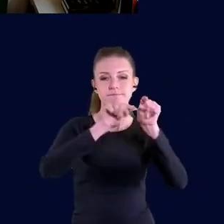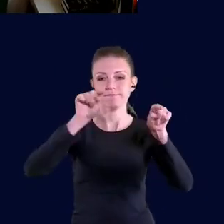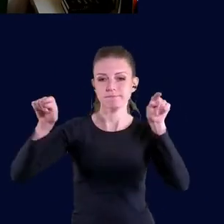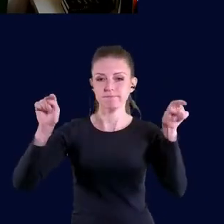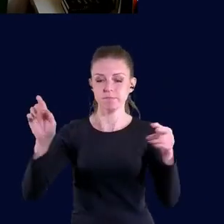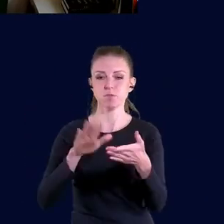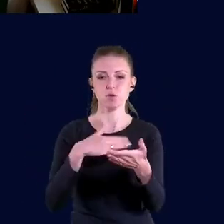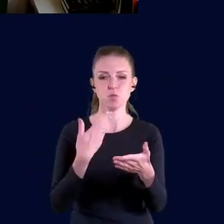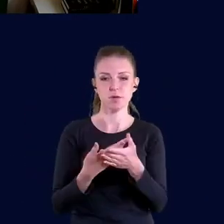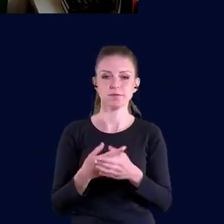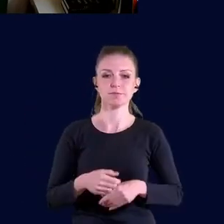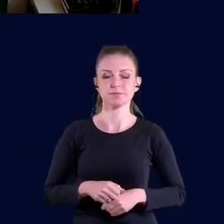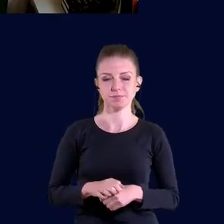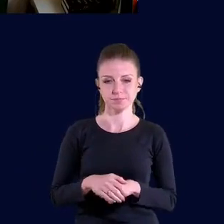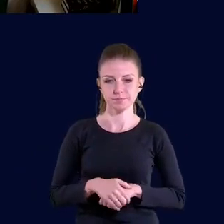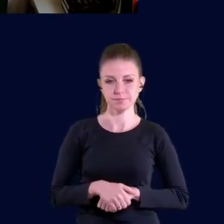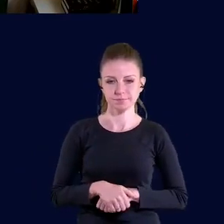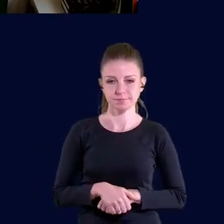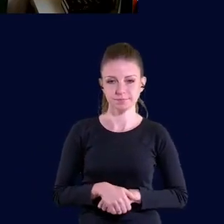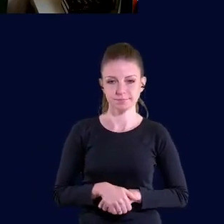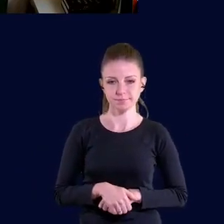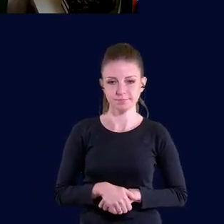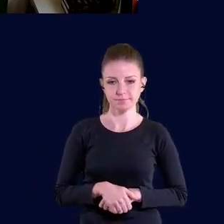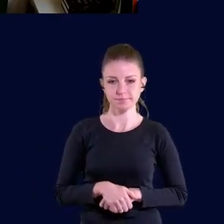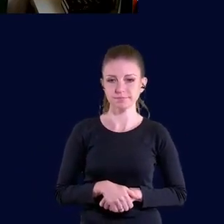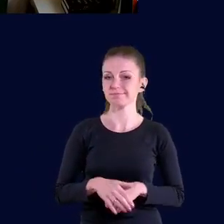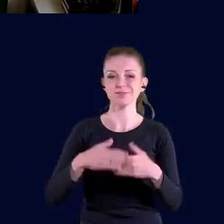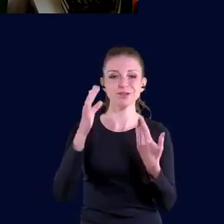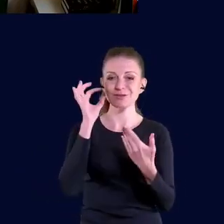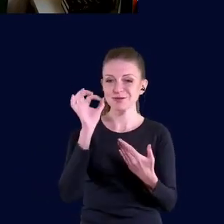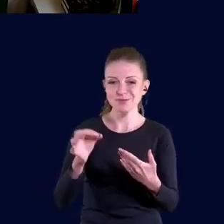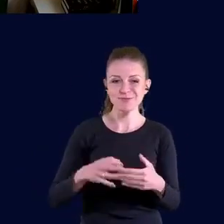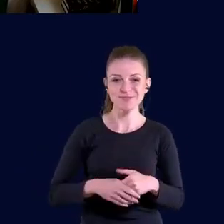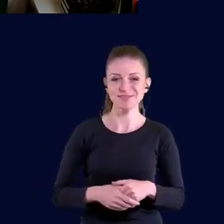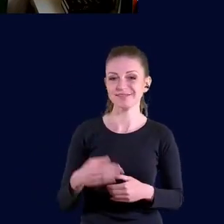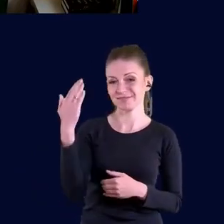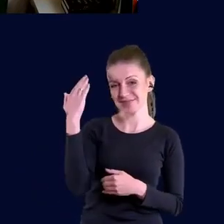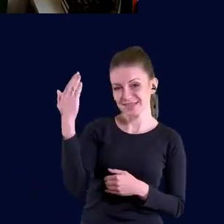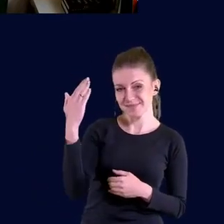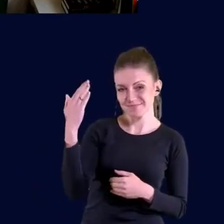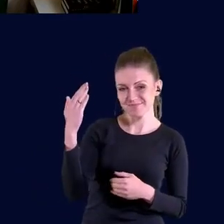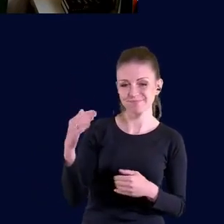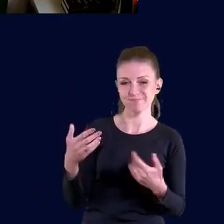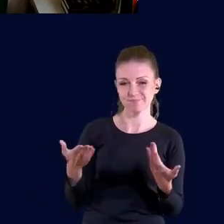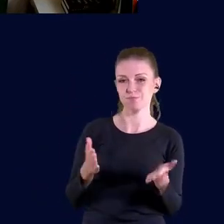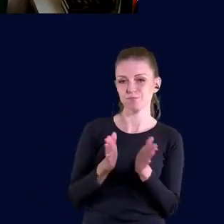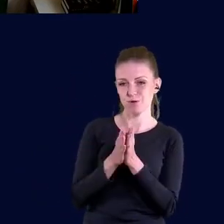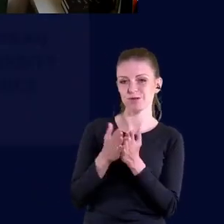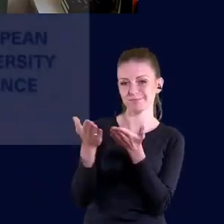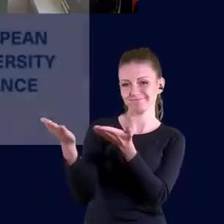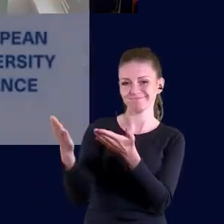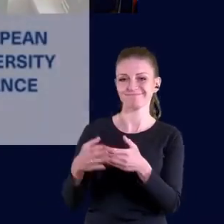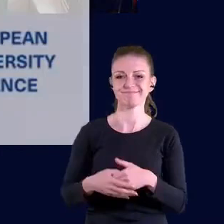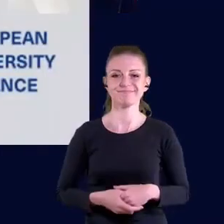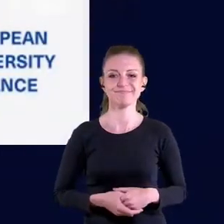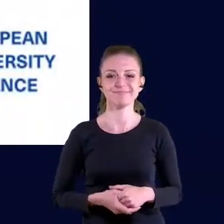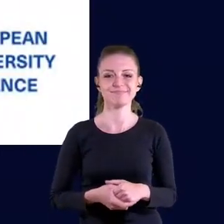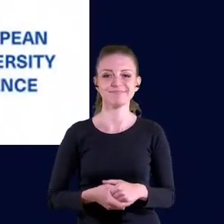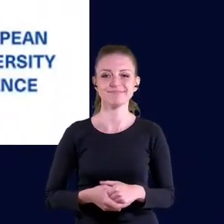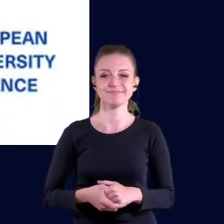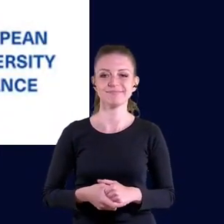ankiety European University association Dzień dobry witam panią oddaję głos dobry